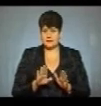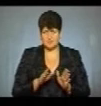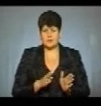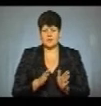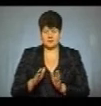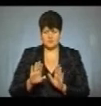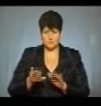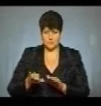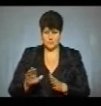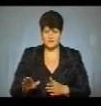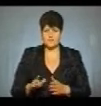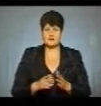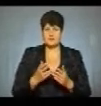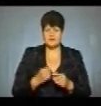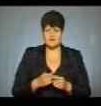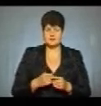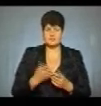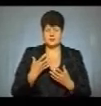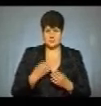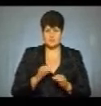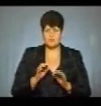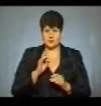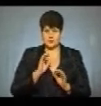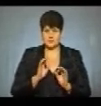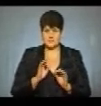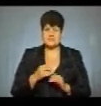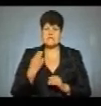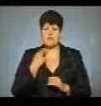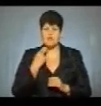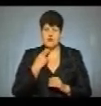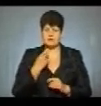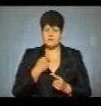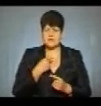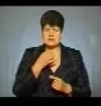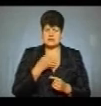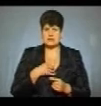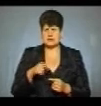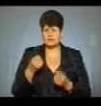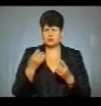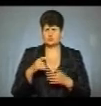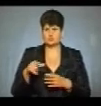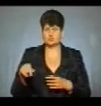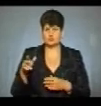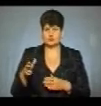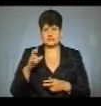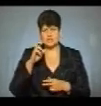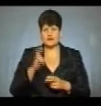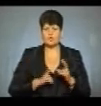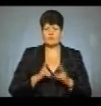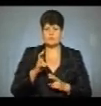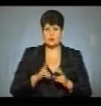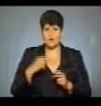перейдемо. Давайте по-трезвому ще. Заборгованість, те, що мені сказали люди, звичайні там люди. Державного